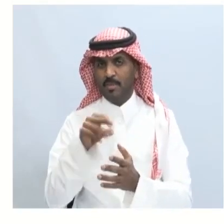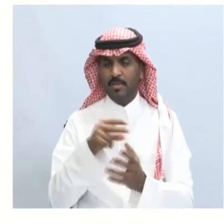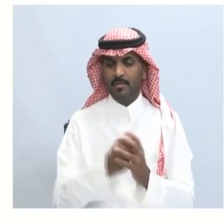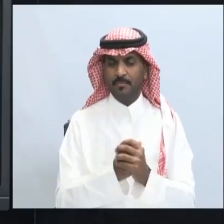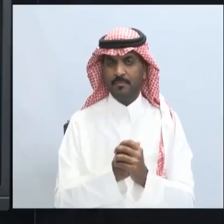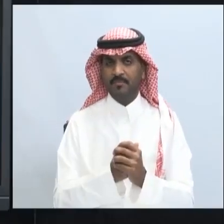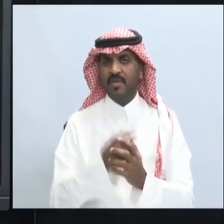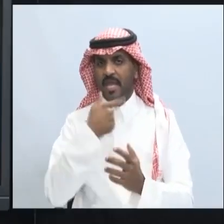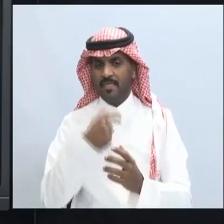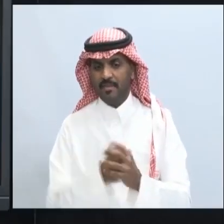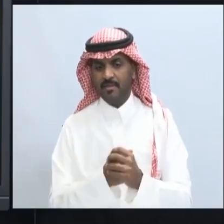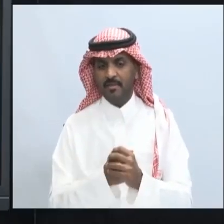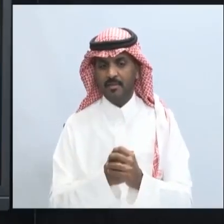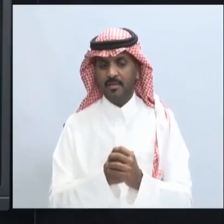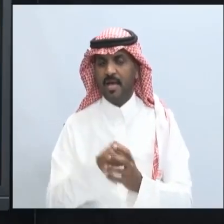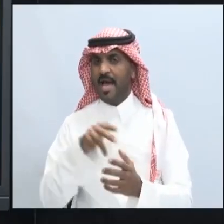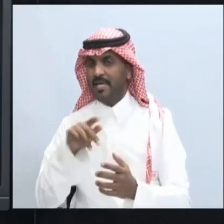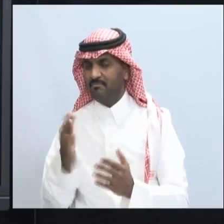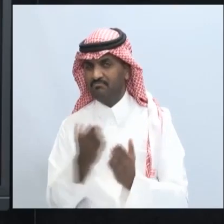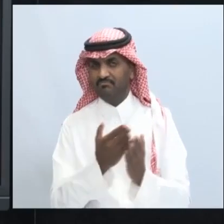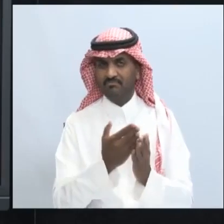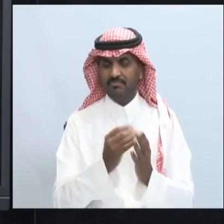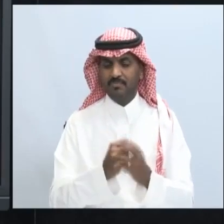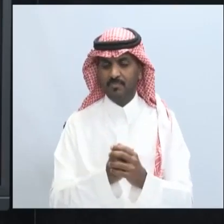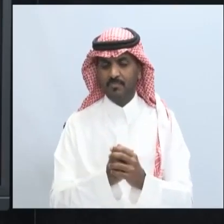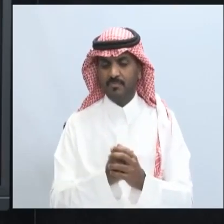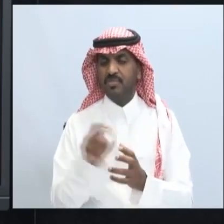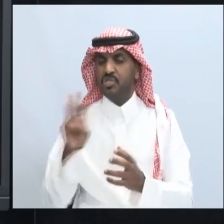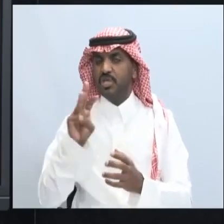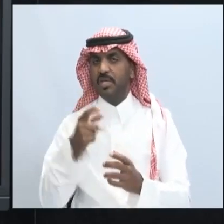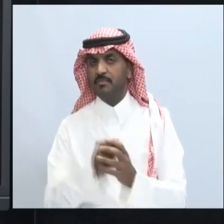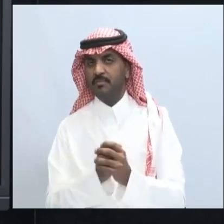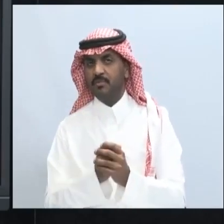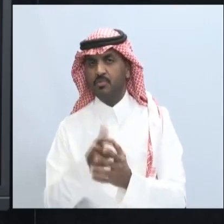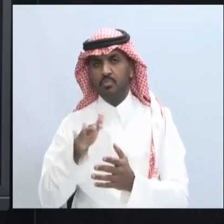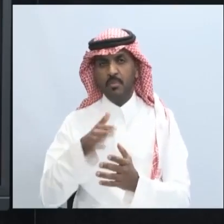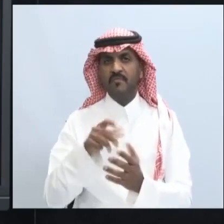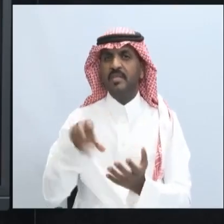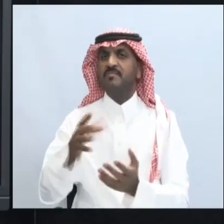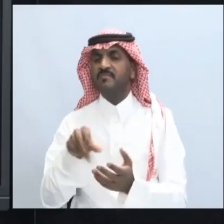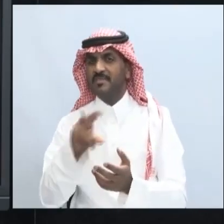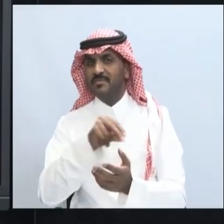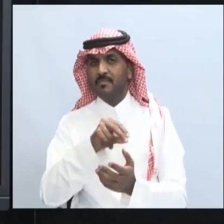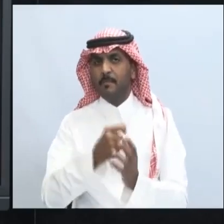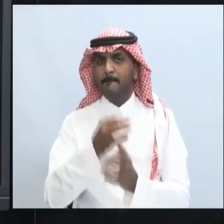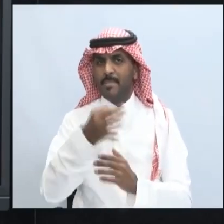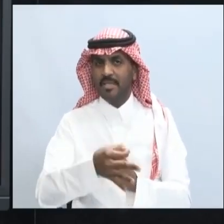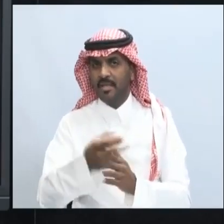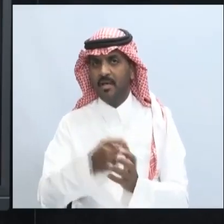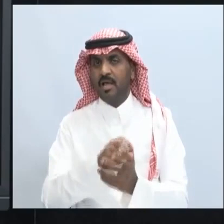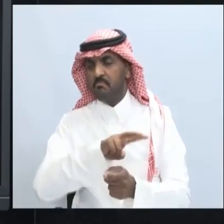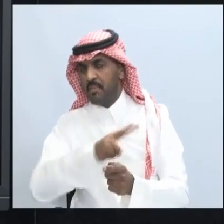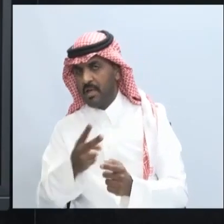في الرياض في الحي الفلاني موطنه في شركته ربما في نفس المدينه لكنها في حي